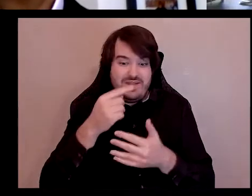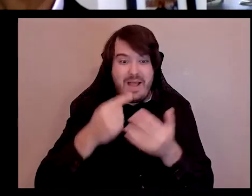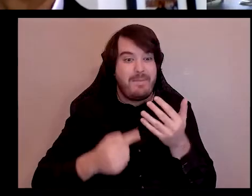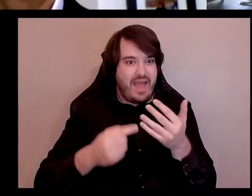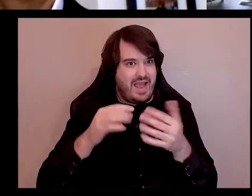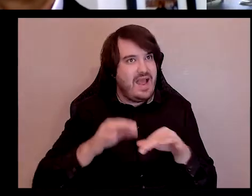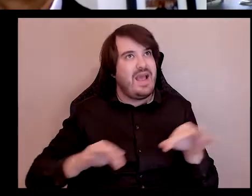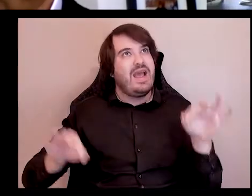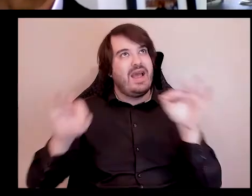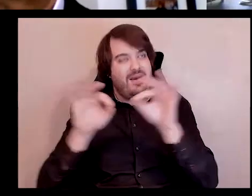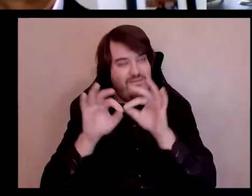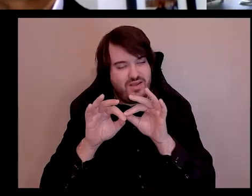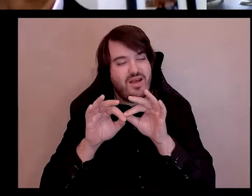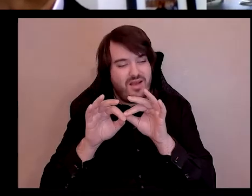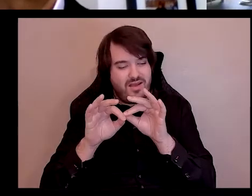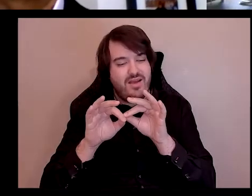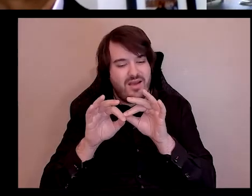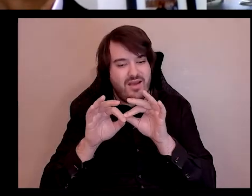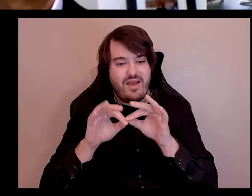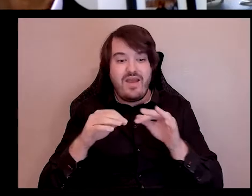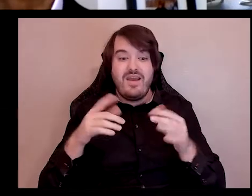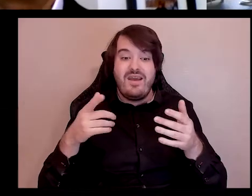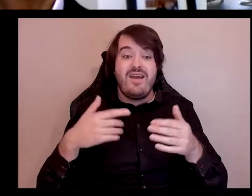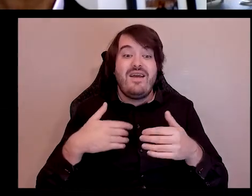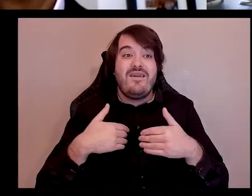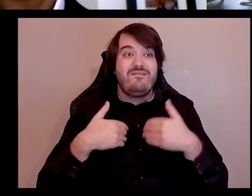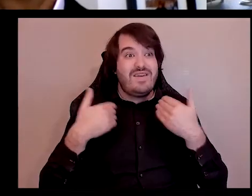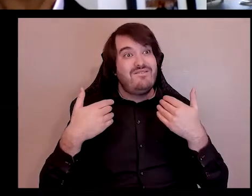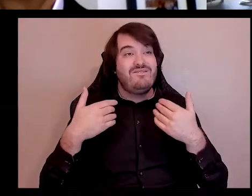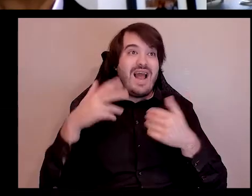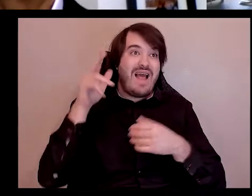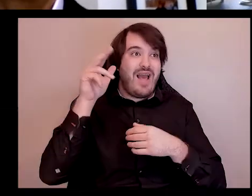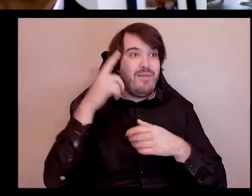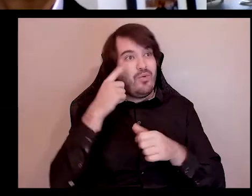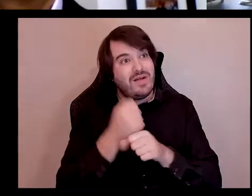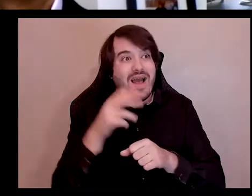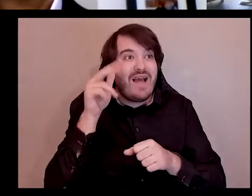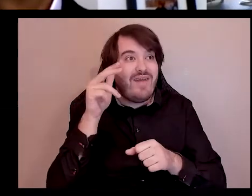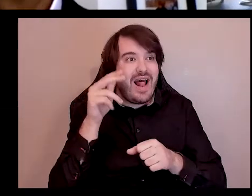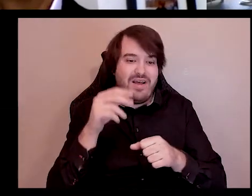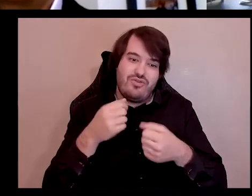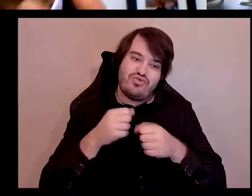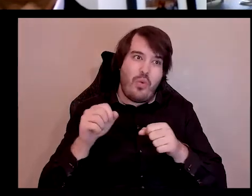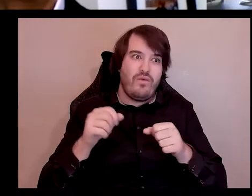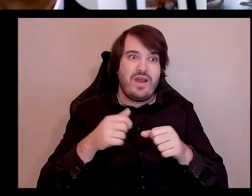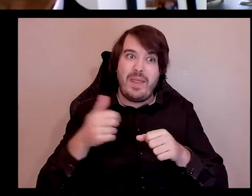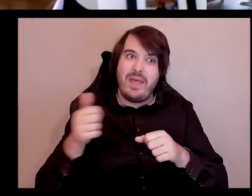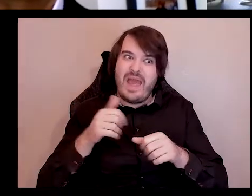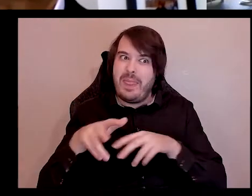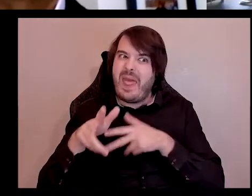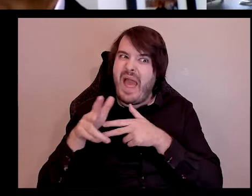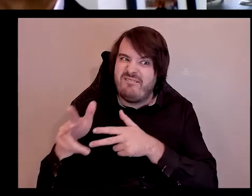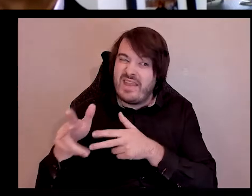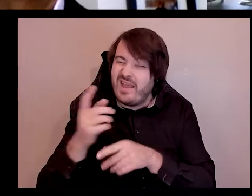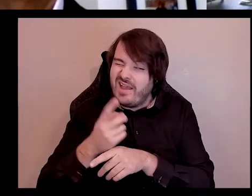proximité aussi avec la résidence et le milieu de travail sont un autre élément qui est extrêmement important. Vivre les emplois à Laval pour